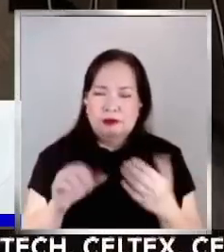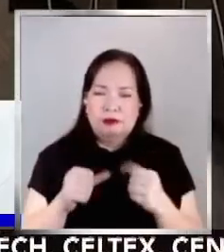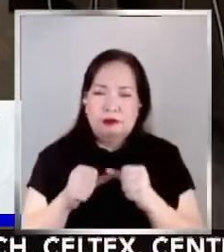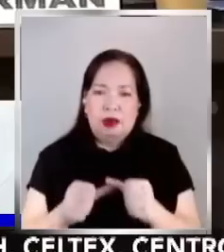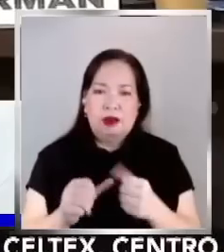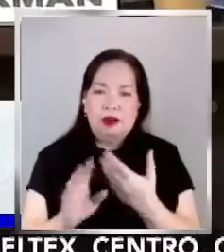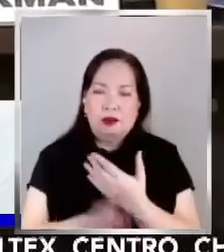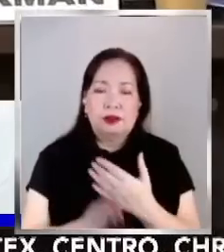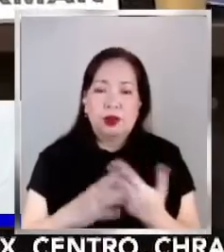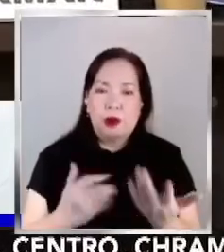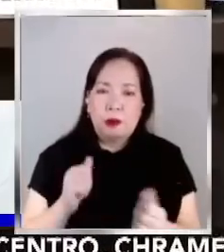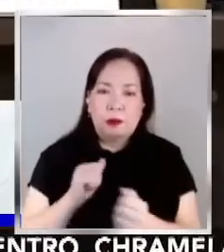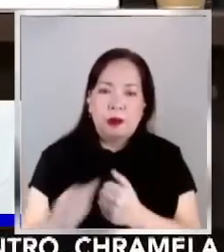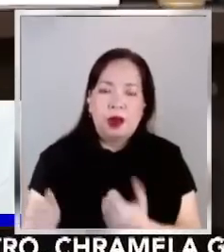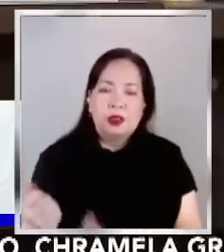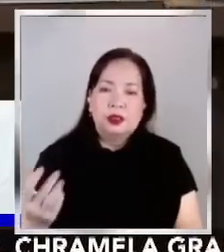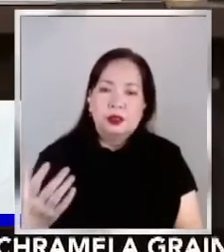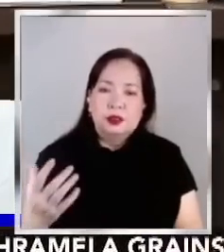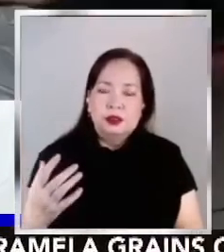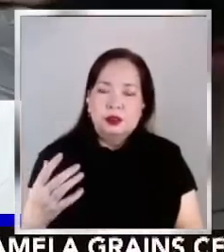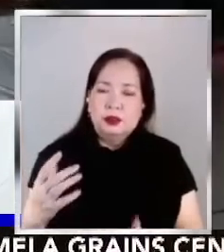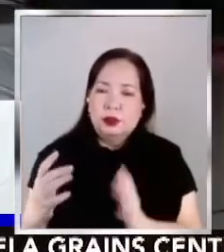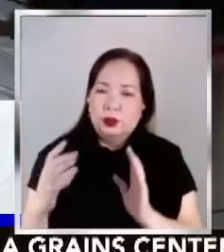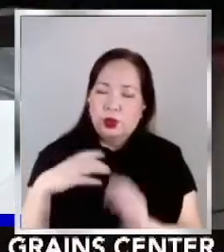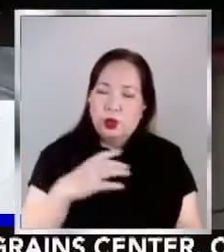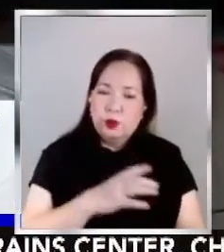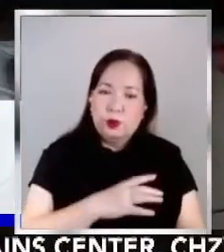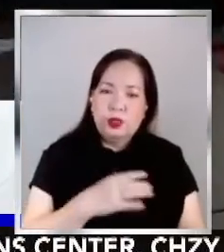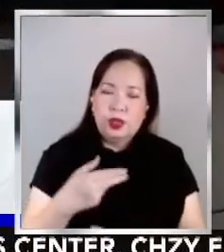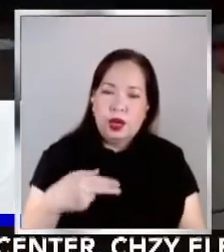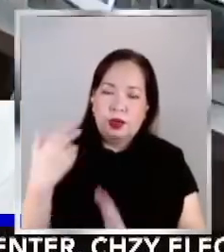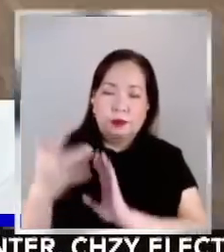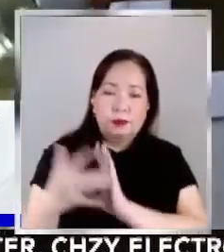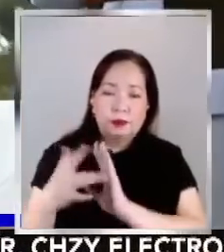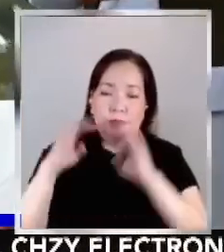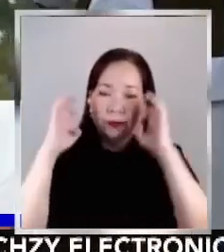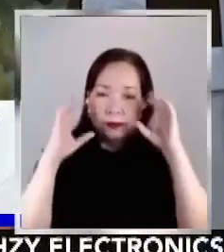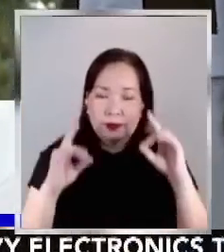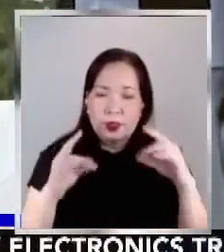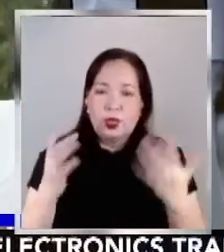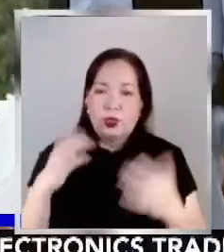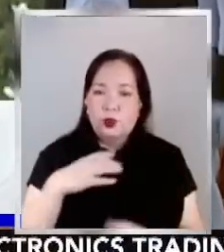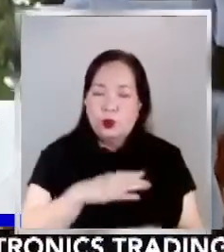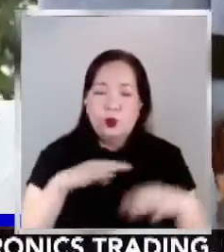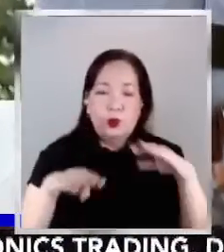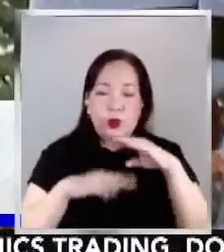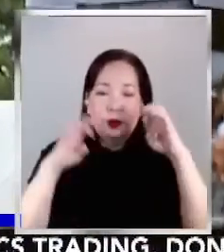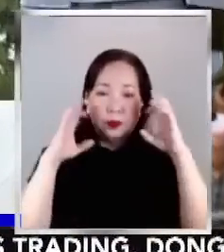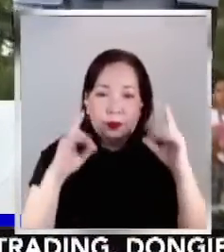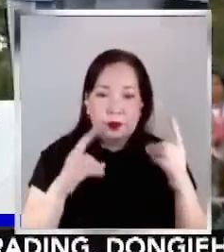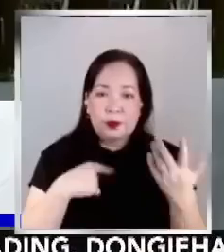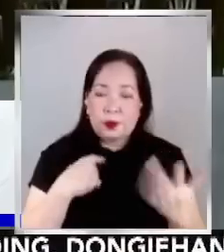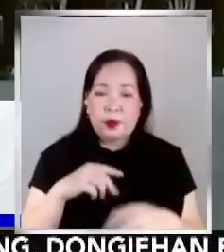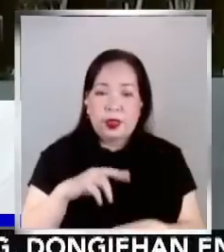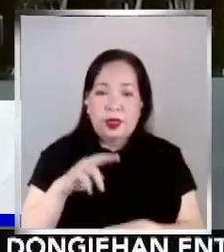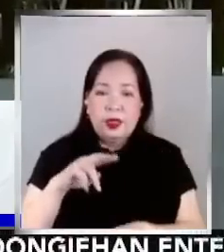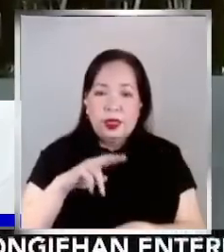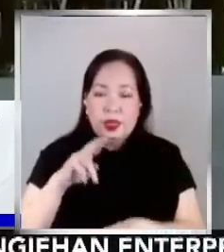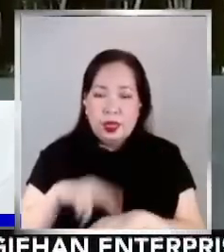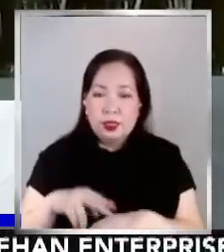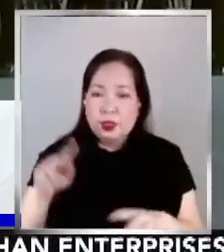sa House Committee on Higher and Technical Education at Committee on Basic Education ang National Citizen Service Training